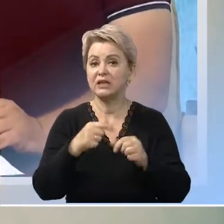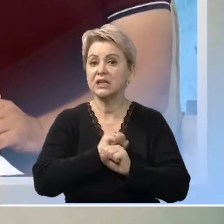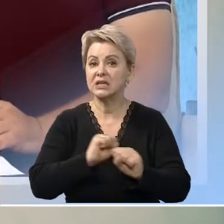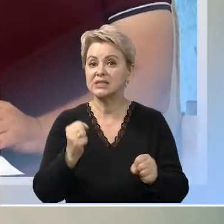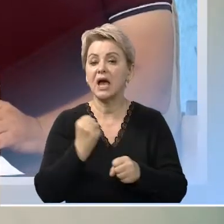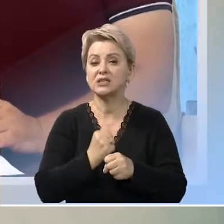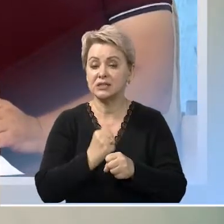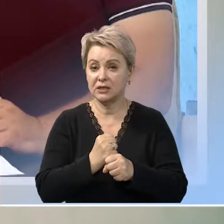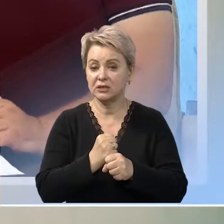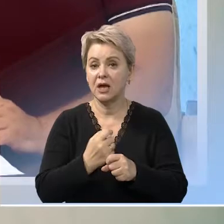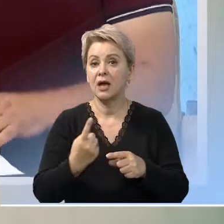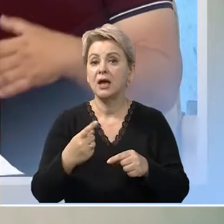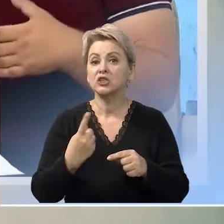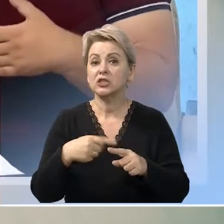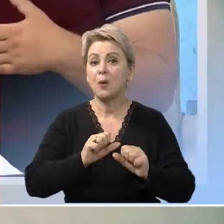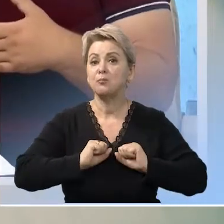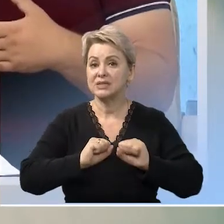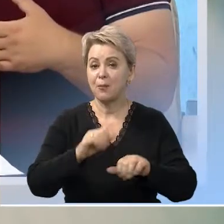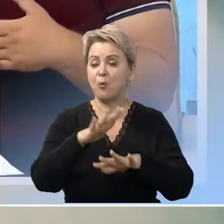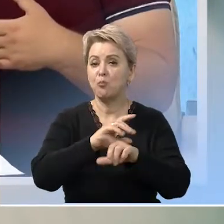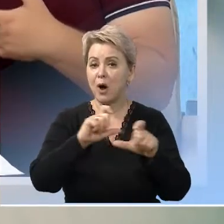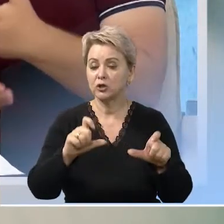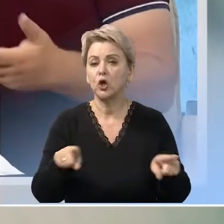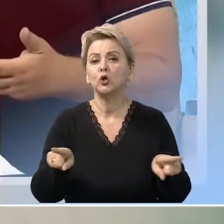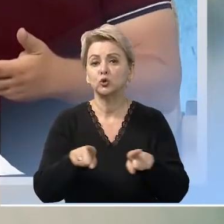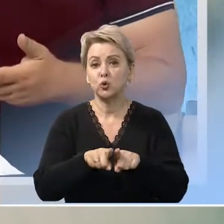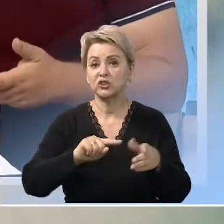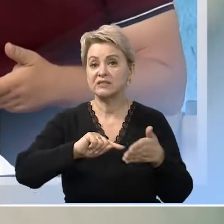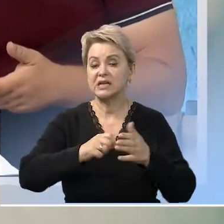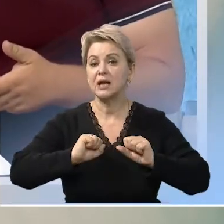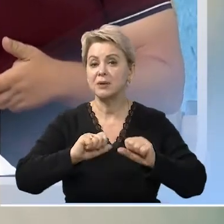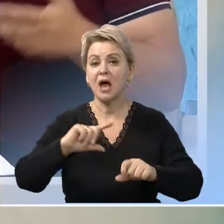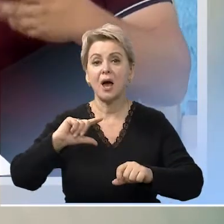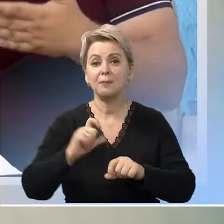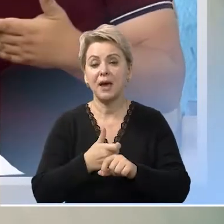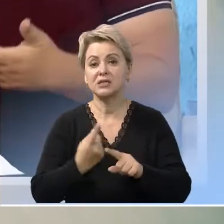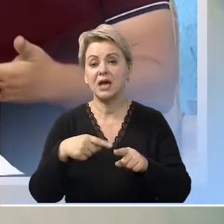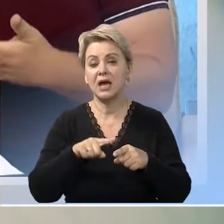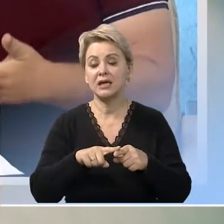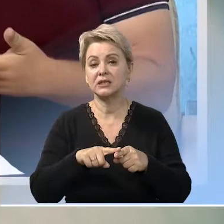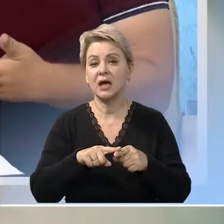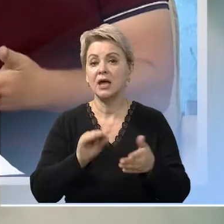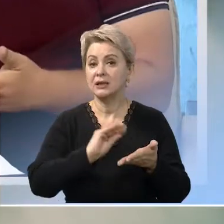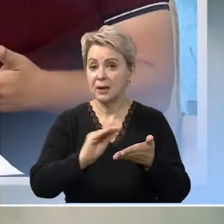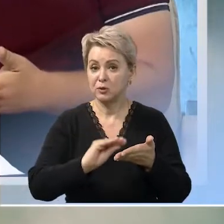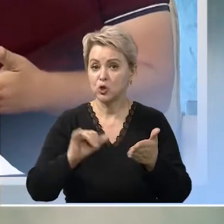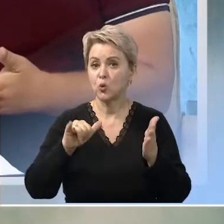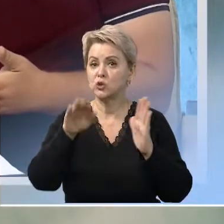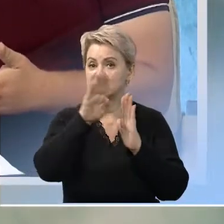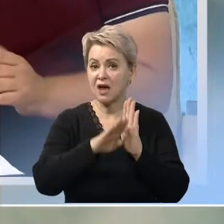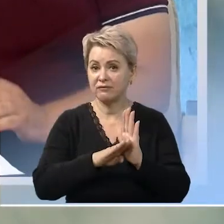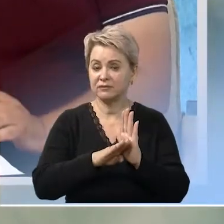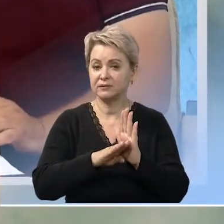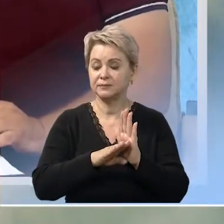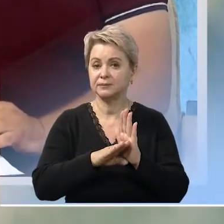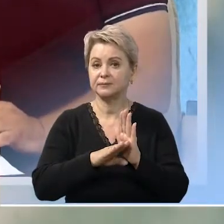нельзя делать. Угу. Служба безопасности банка. Ну, наверное, тоже в целях безопасности, опять же, да? То есть, это ну, и прописано в уставе то